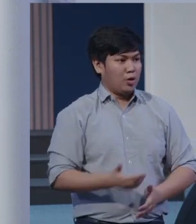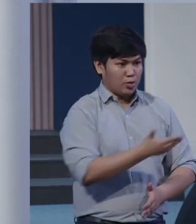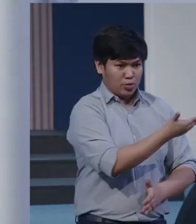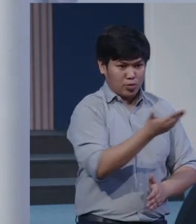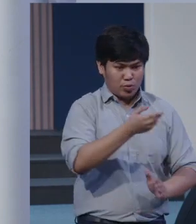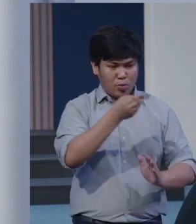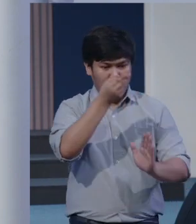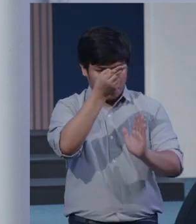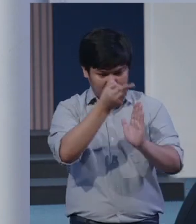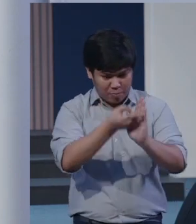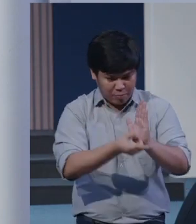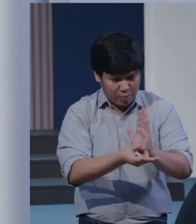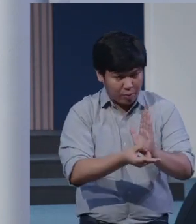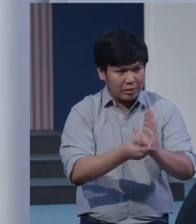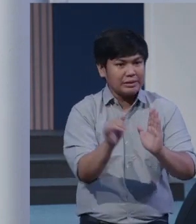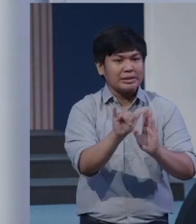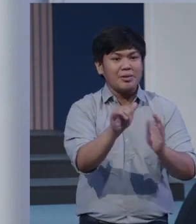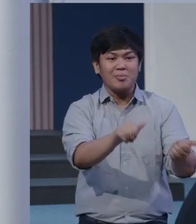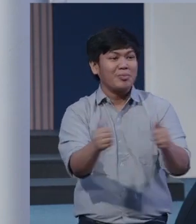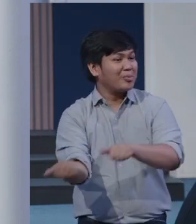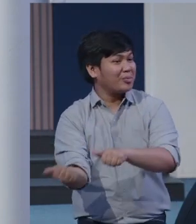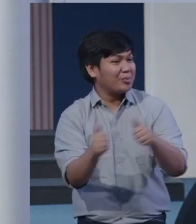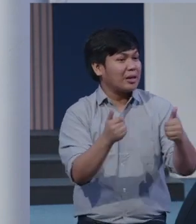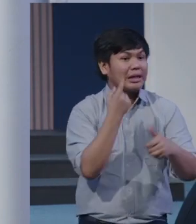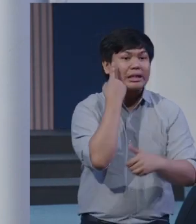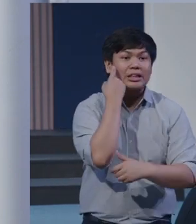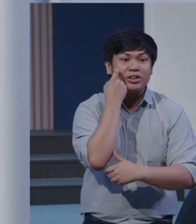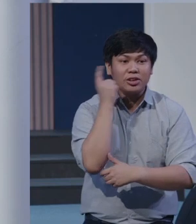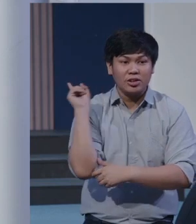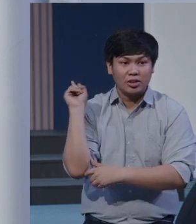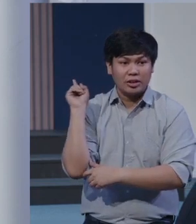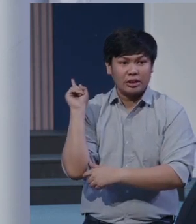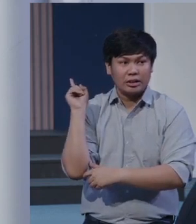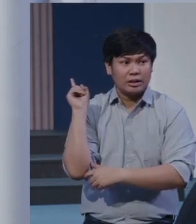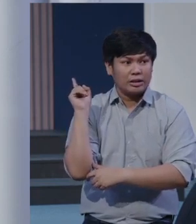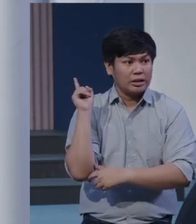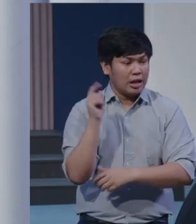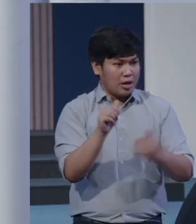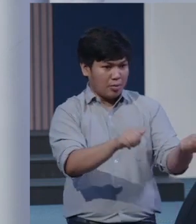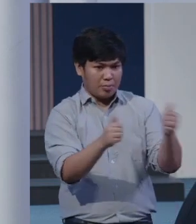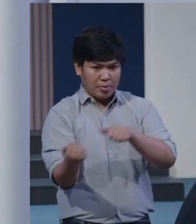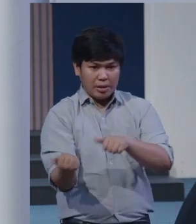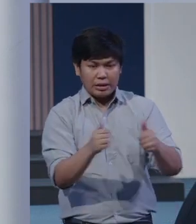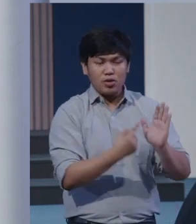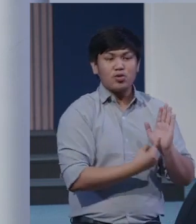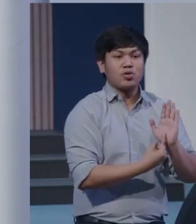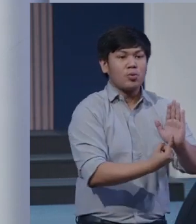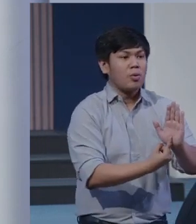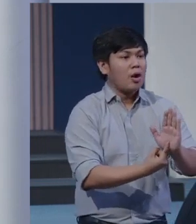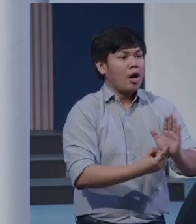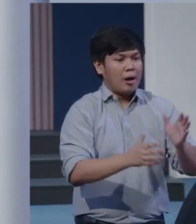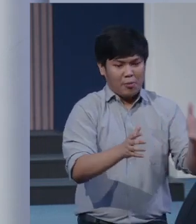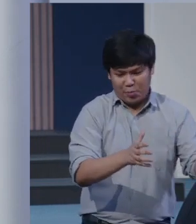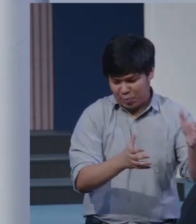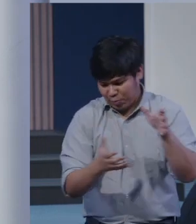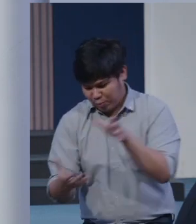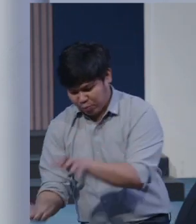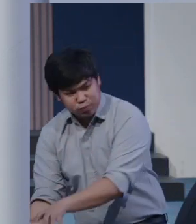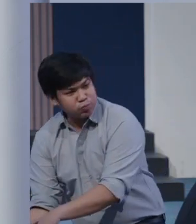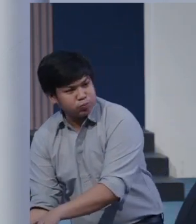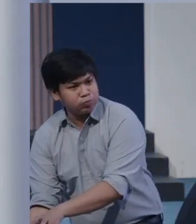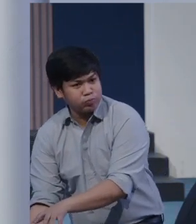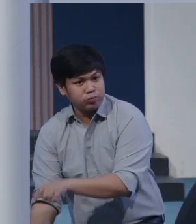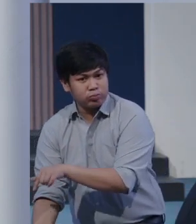baptism Kaya nakita niyo sa baptism kanina no napakagandang illustrasyon di ba inilulubog yung